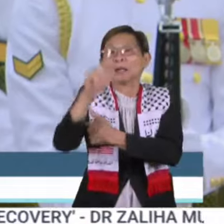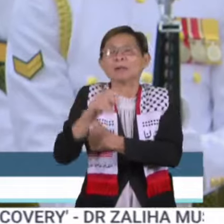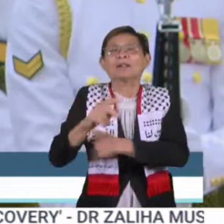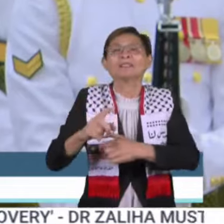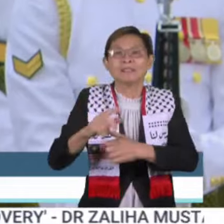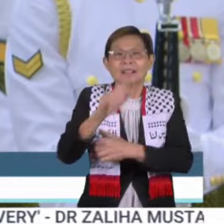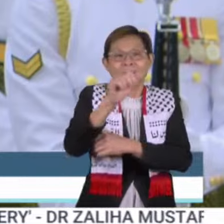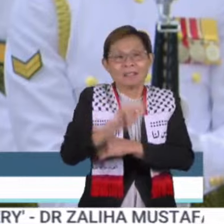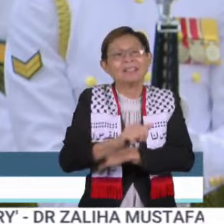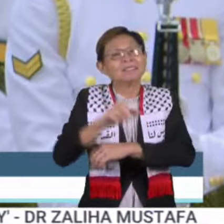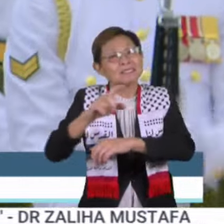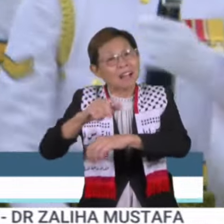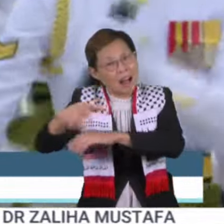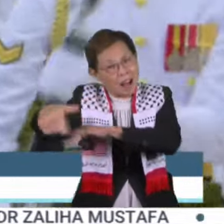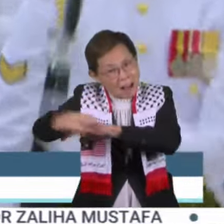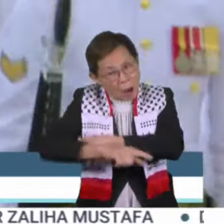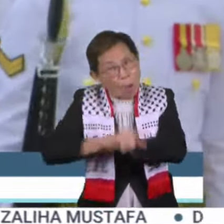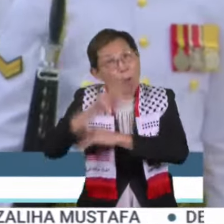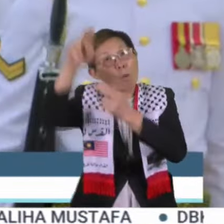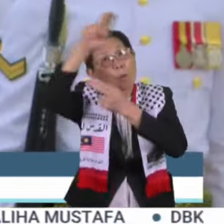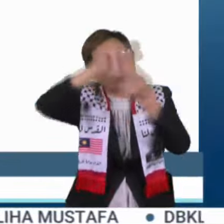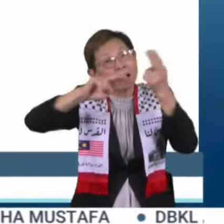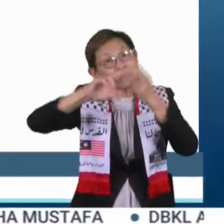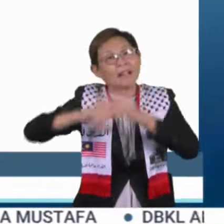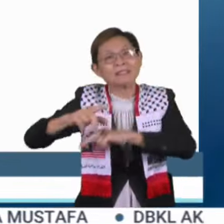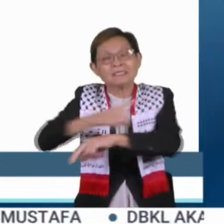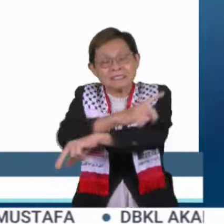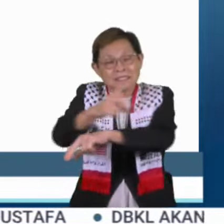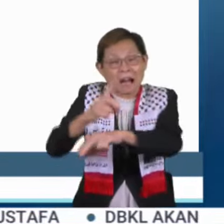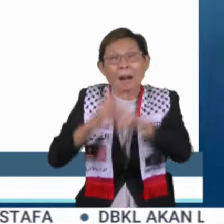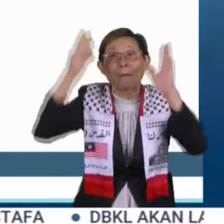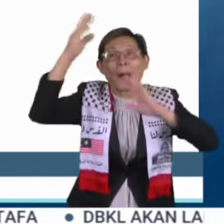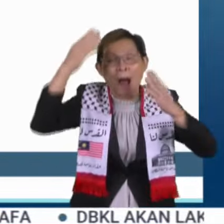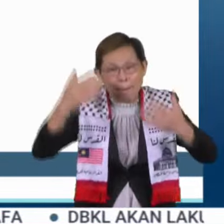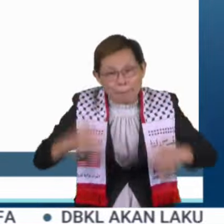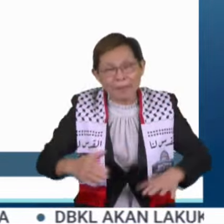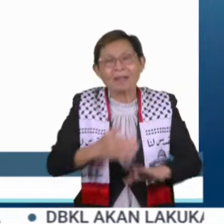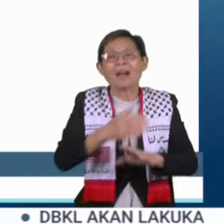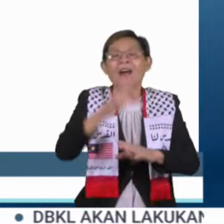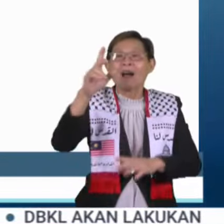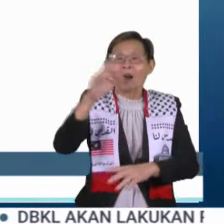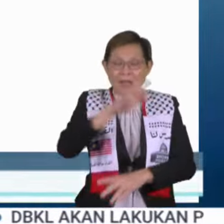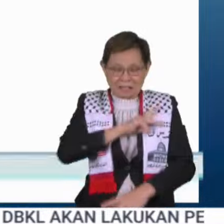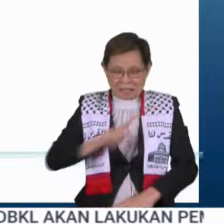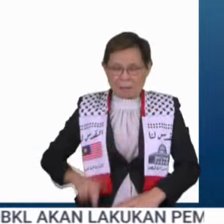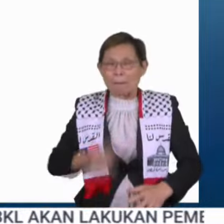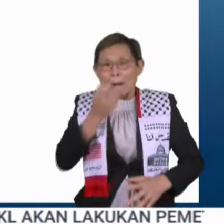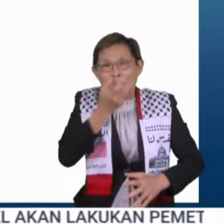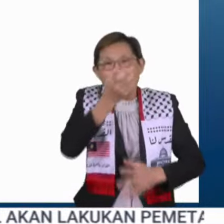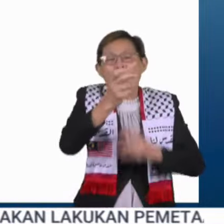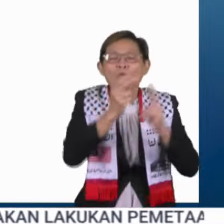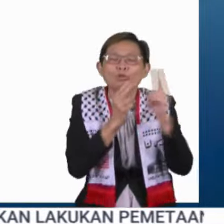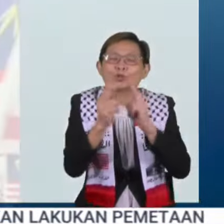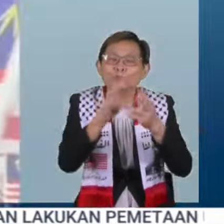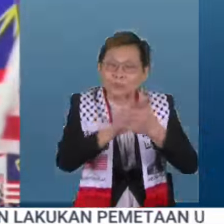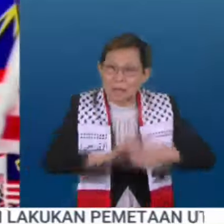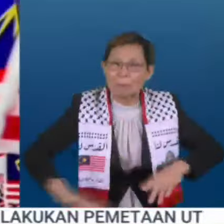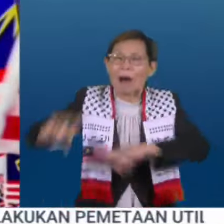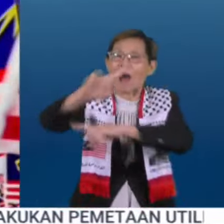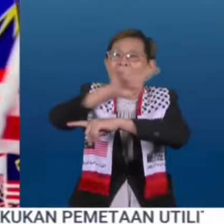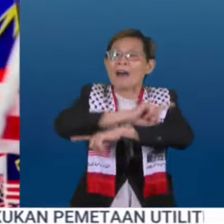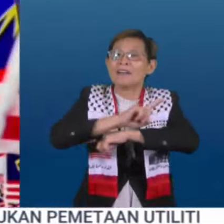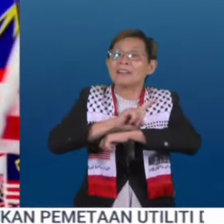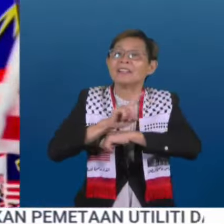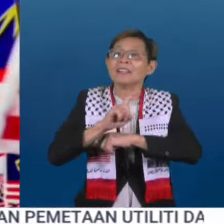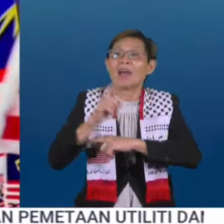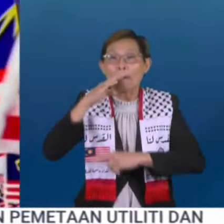Tentera Laut Diraja Malaysia dan Tentera Udara Diraja Malaysia. Sebelum itu, Yang di-Pertuan Agong turut menzahirkan ucapan selamat Hari Kebangsaan